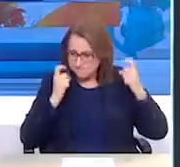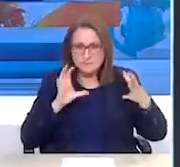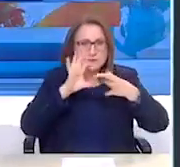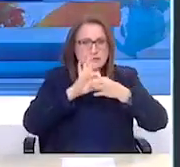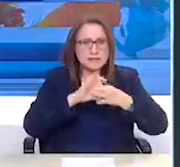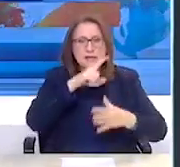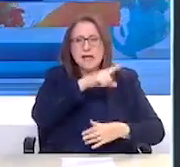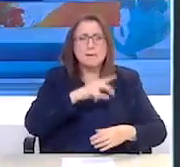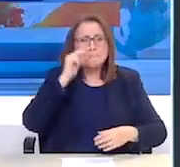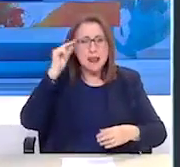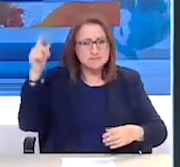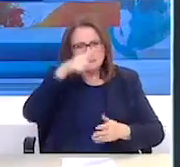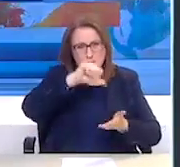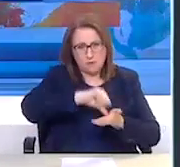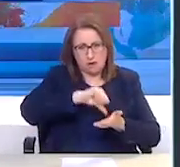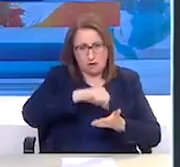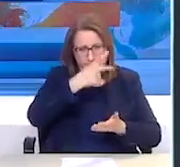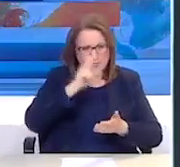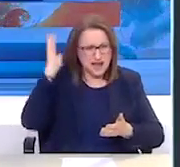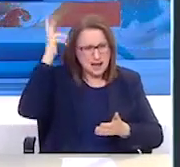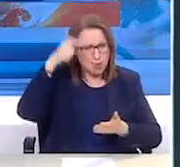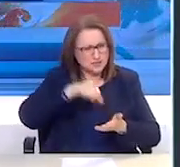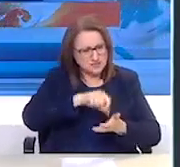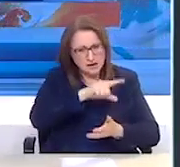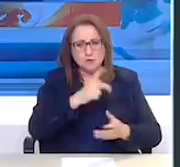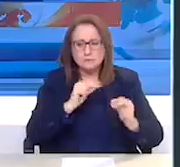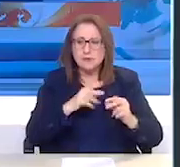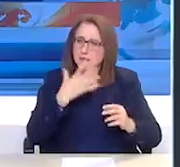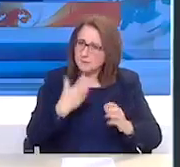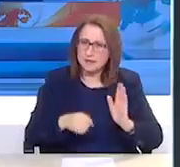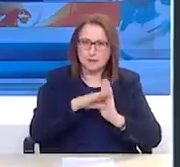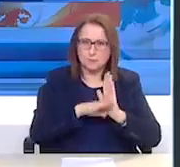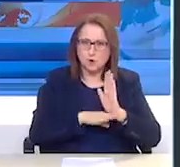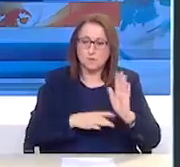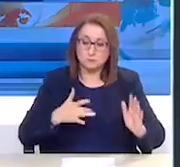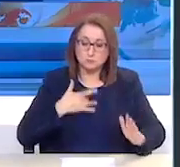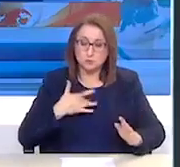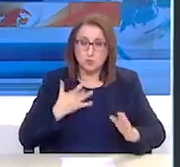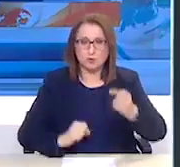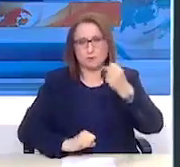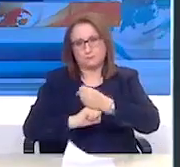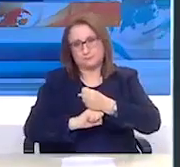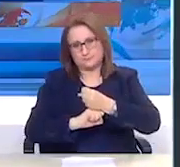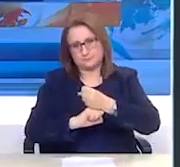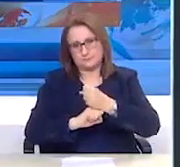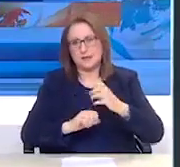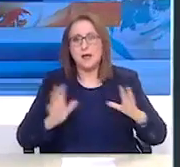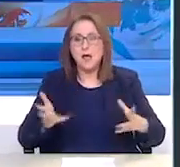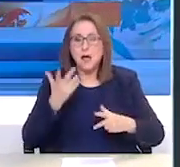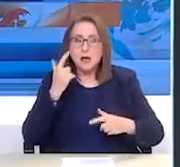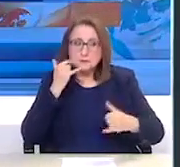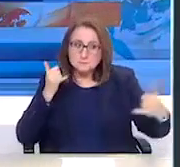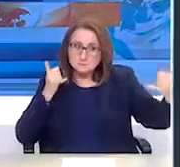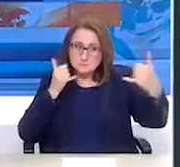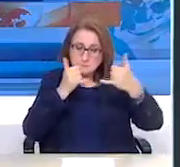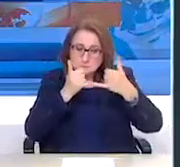για την οργάνωση και λειτουργία προγράμματος βοήθειας, συμβουλευτικής, ψυχολογικής και κοινωνικής στήριξης των συμπολιτών μας μέσω τηλεφώνου.